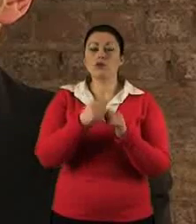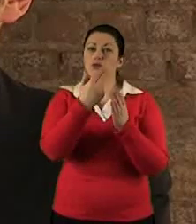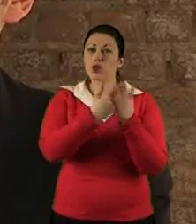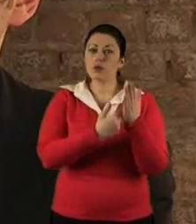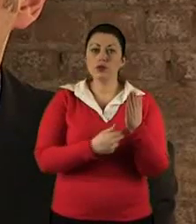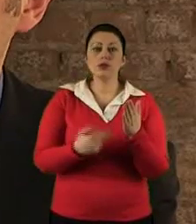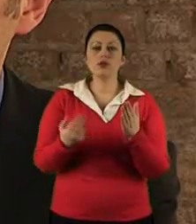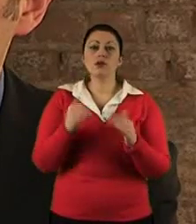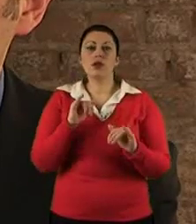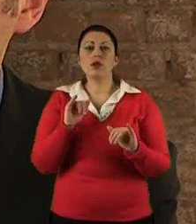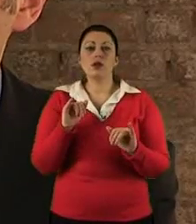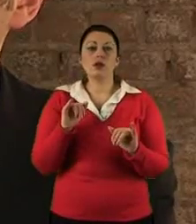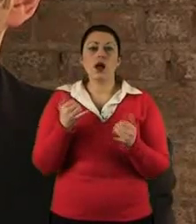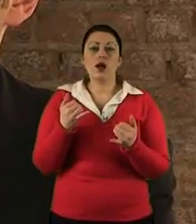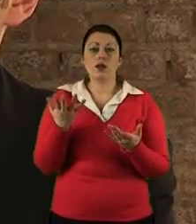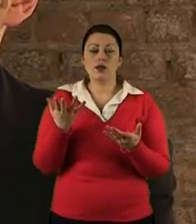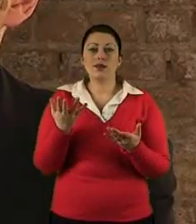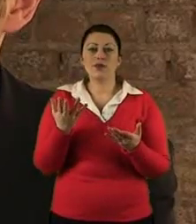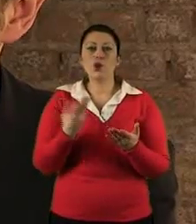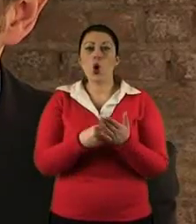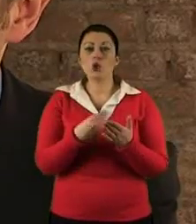oczywiście troszeczkę inna jest zasada ustalania